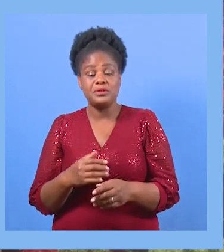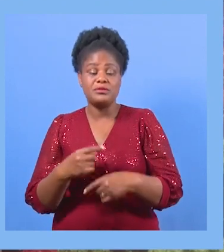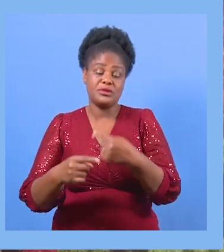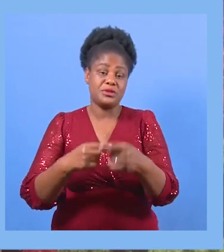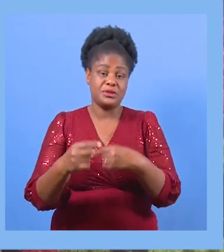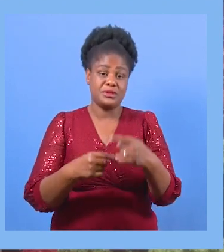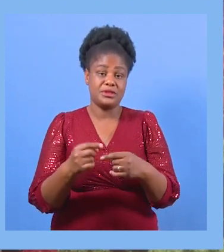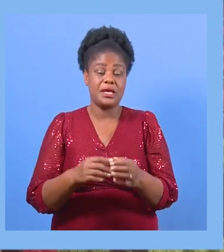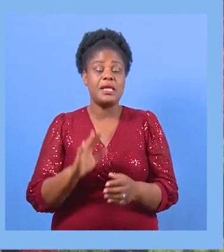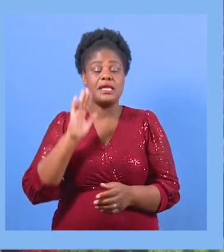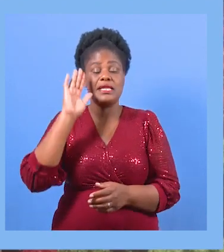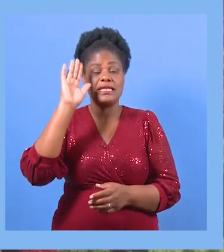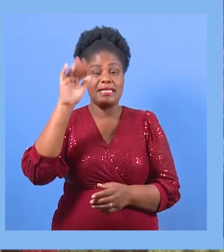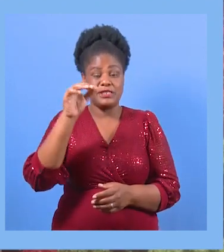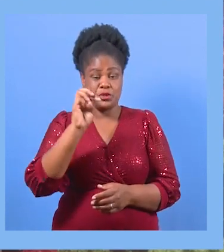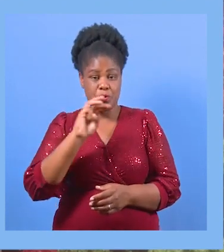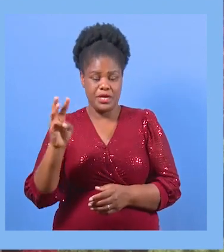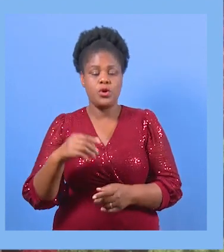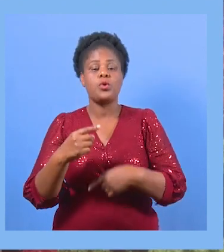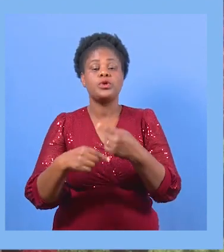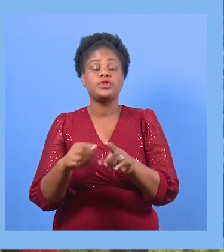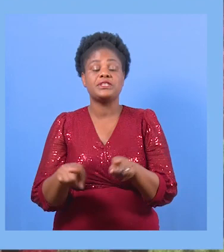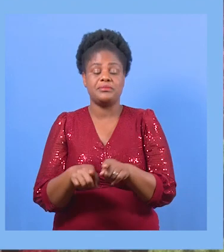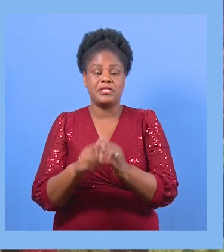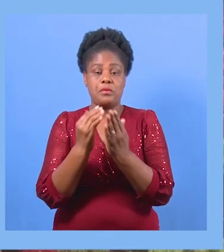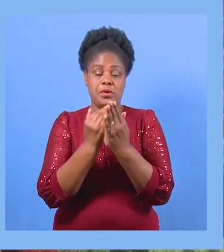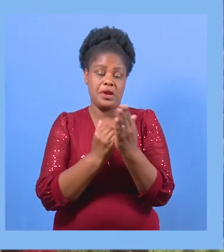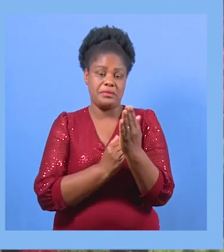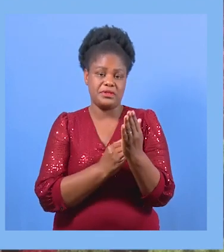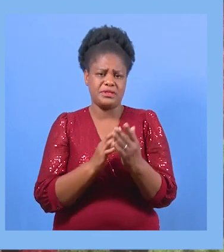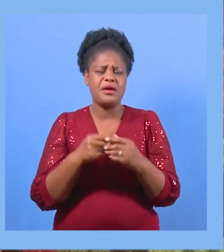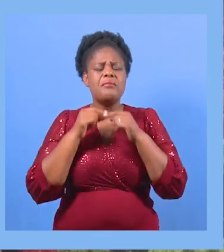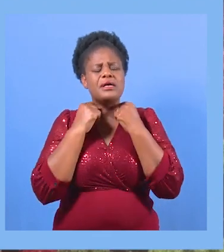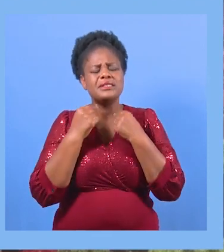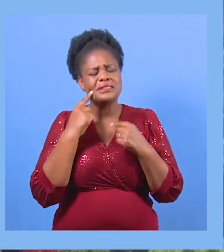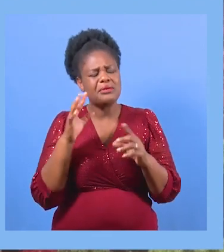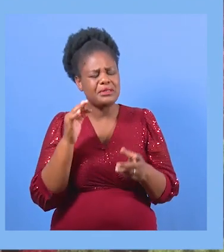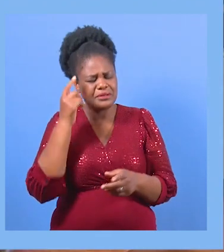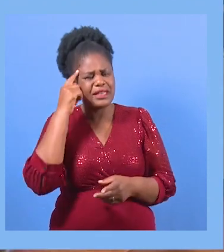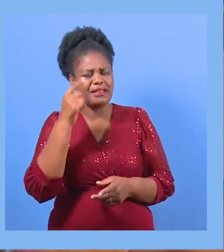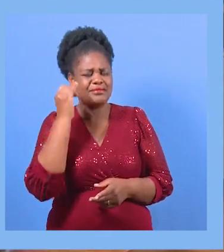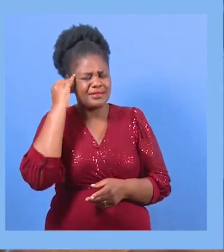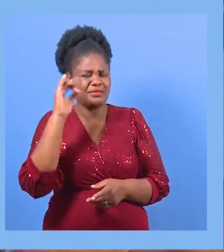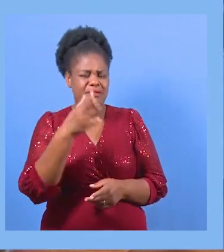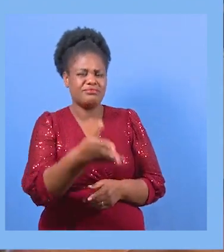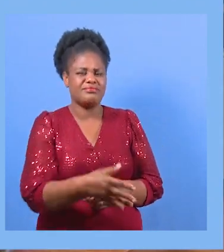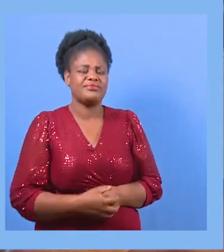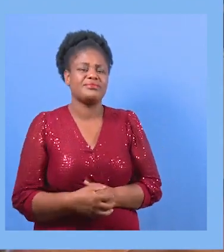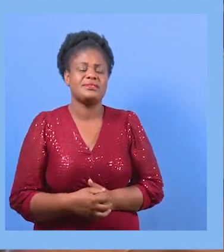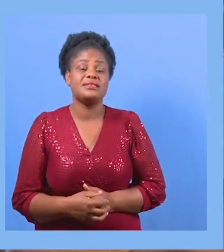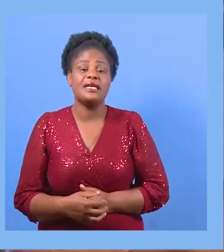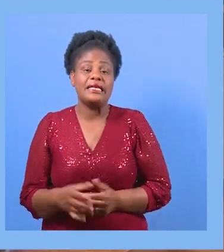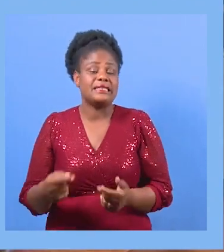tinoenderera mberi zvakare nacho pavhiki rinouya. Ndomboya kwamuri pasta, nyaya iyi muri kuiona seiko?